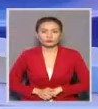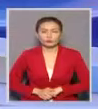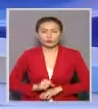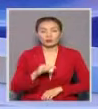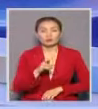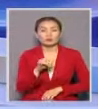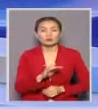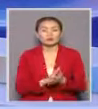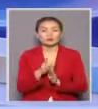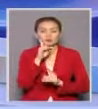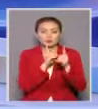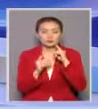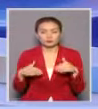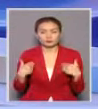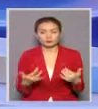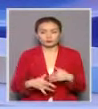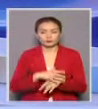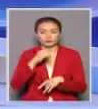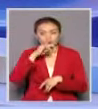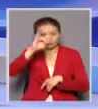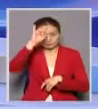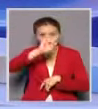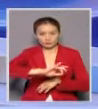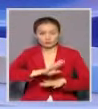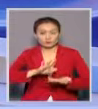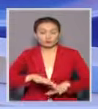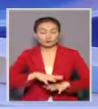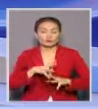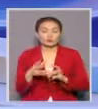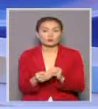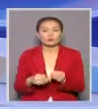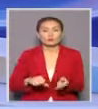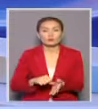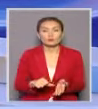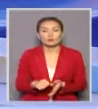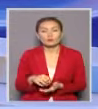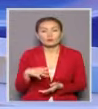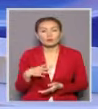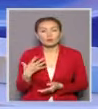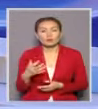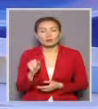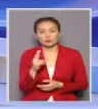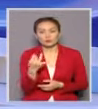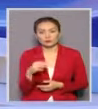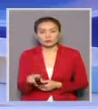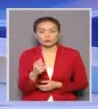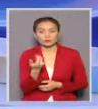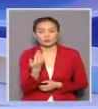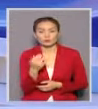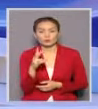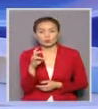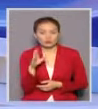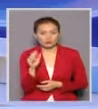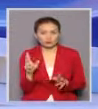В Итарал состоялось заседание Совета Ассамблеи народа Казахстана. Совещание прошло под председательством акима области Серика